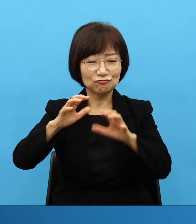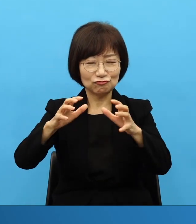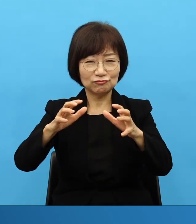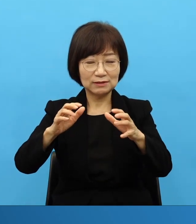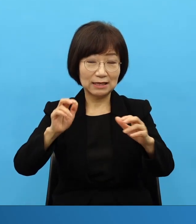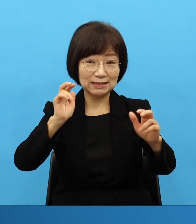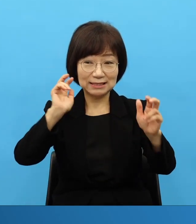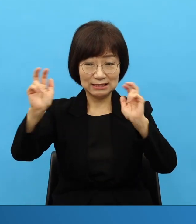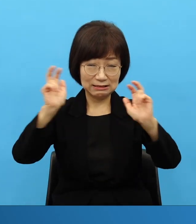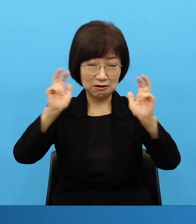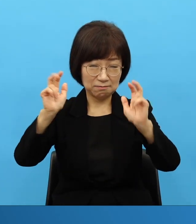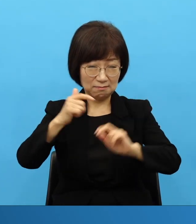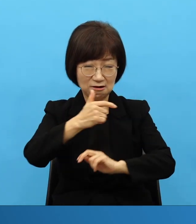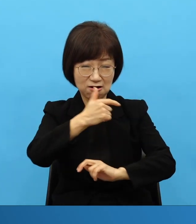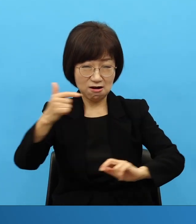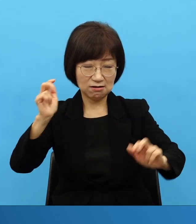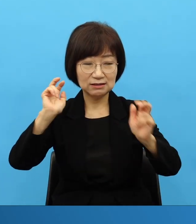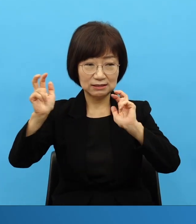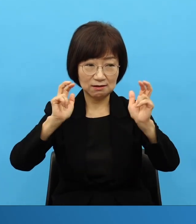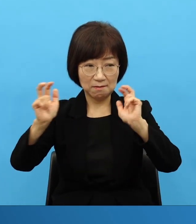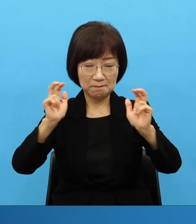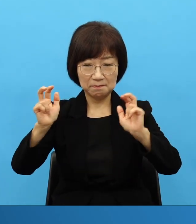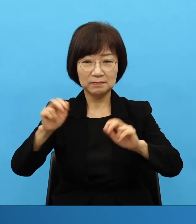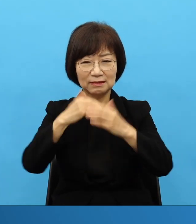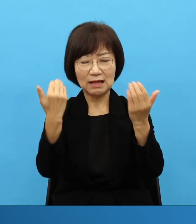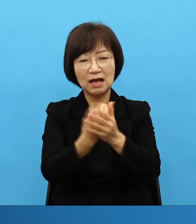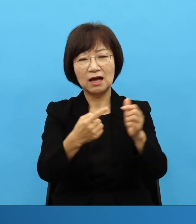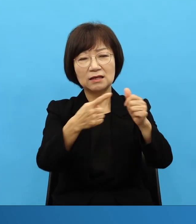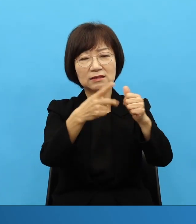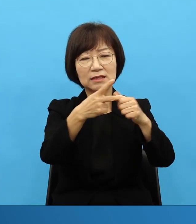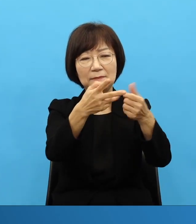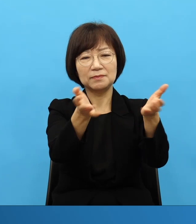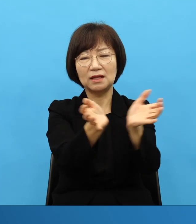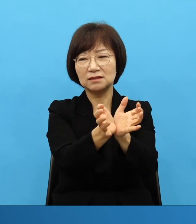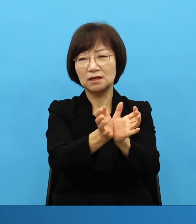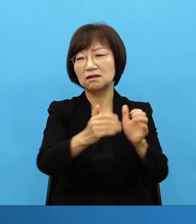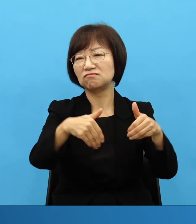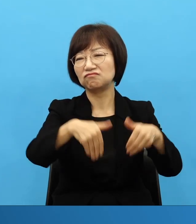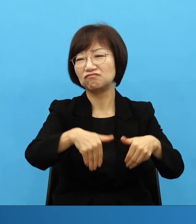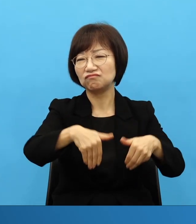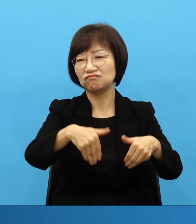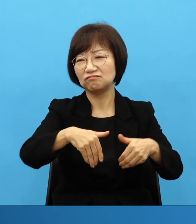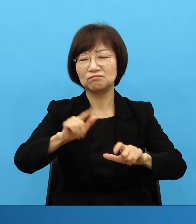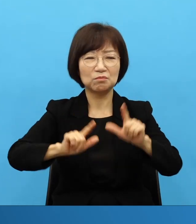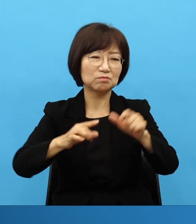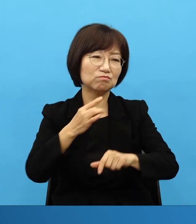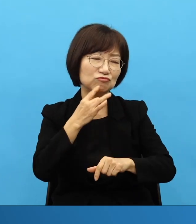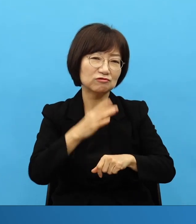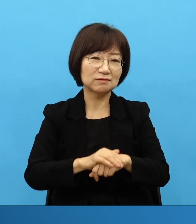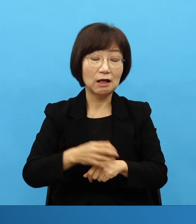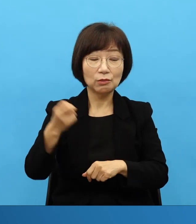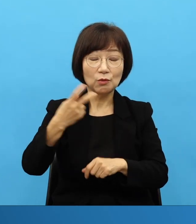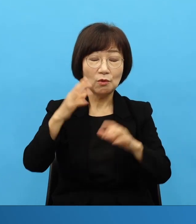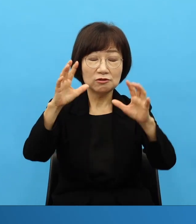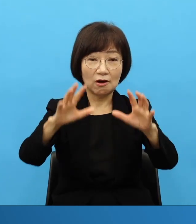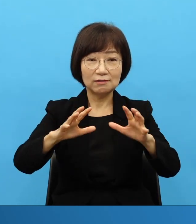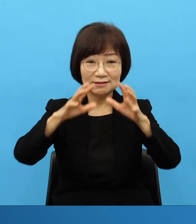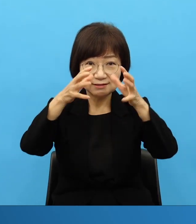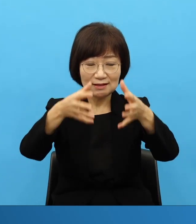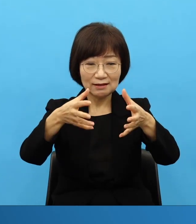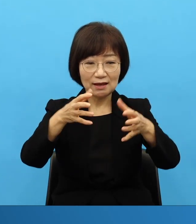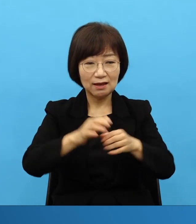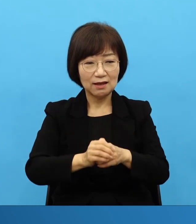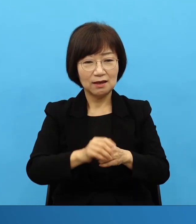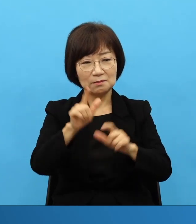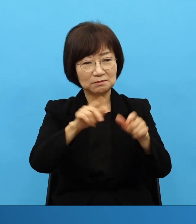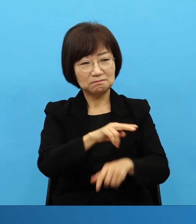time, right now, we are actually running 지금도요. the errands of the three organizations. 이러다 보니까 사람들은 전 세계 영적 문제 자꾸 와서 사이비들이 막 늘어날 수밖에